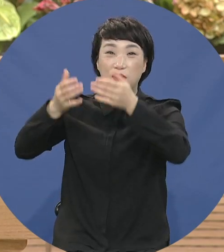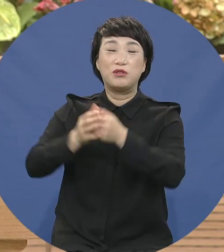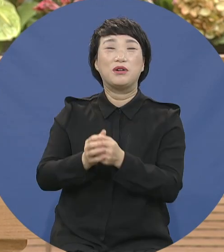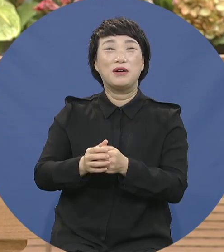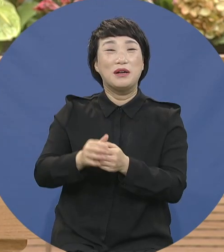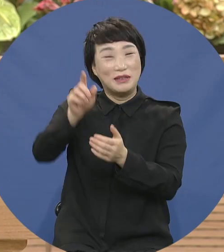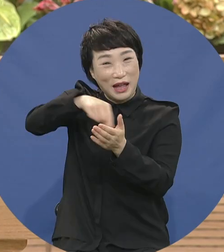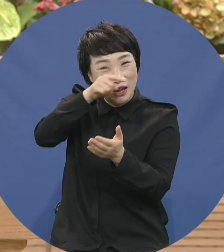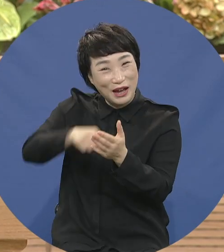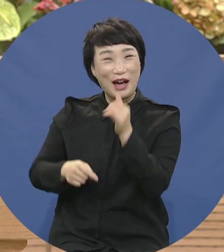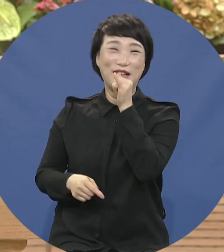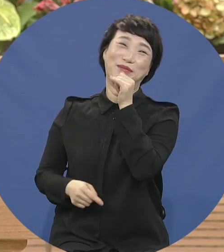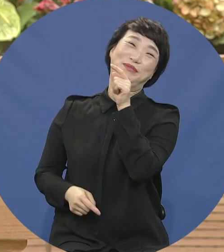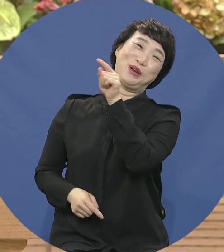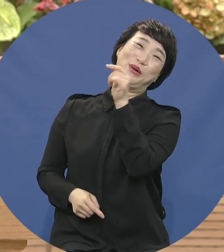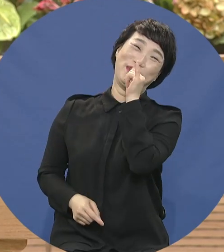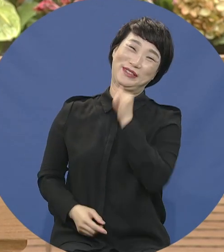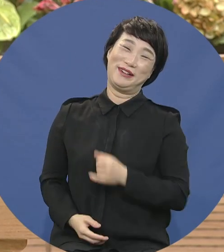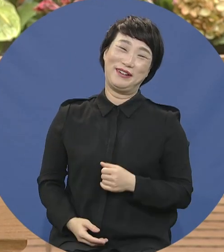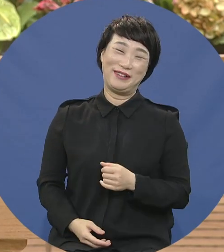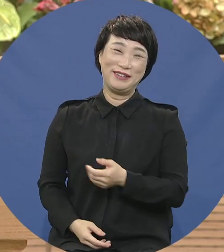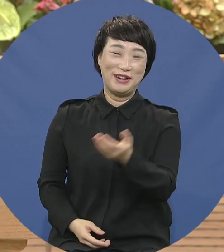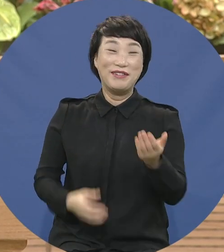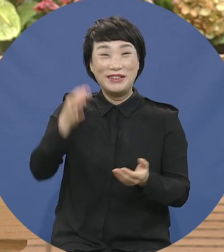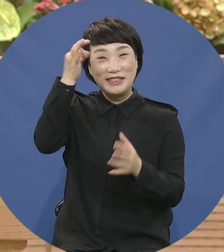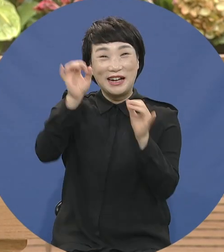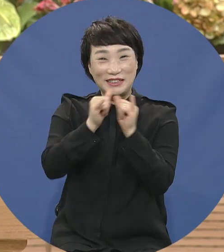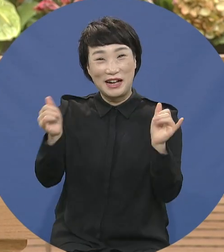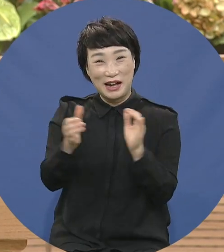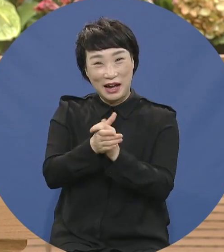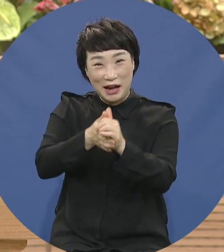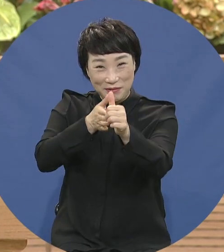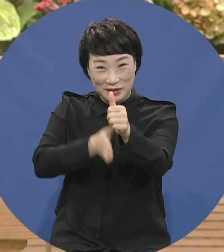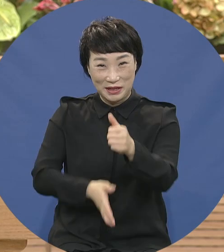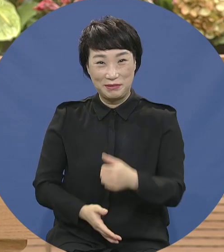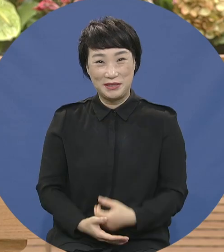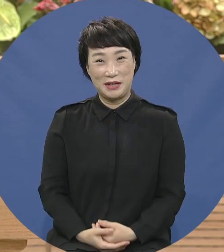천국의 보상이 있습니다. 인정하시면 아멘 합시다.